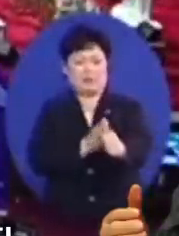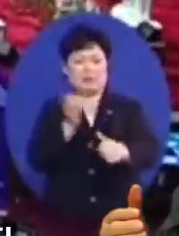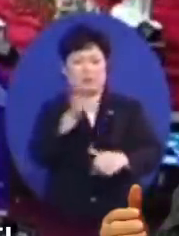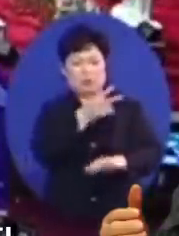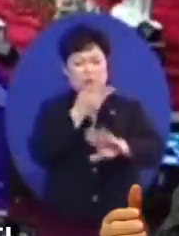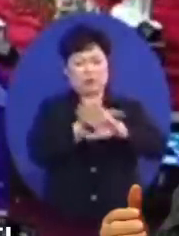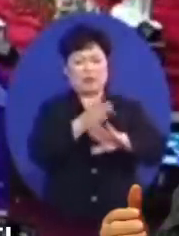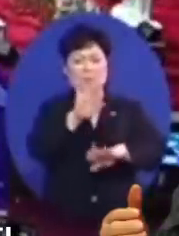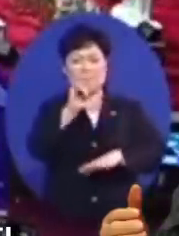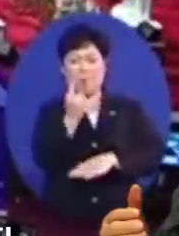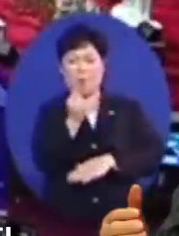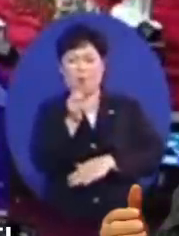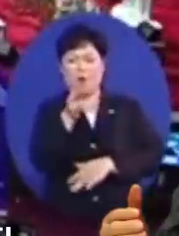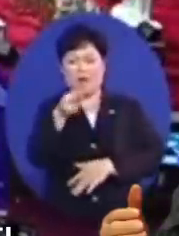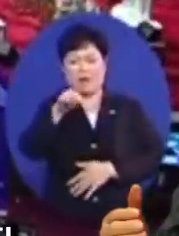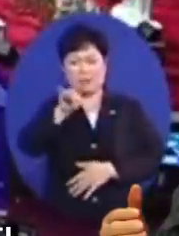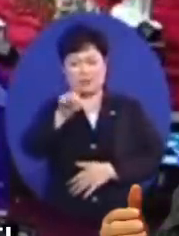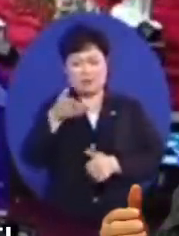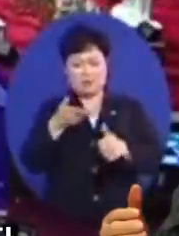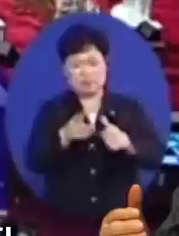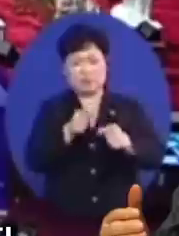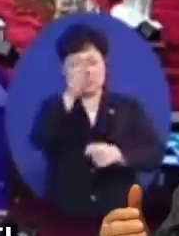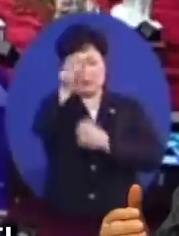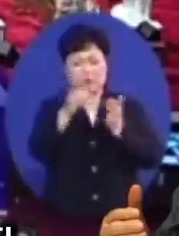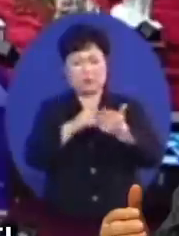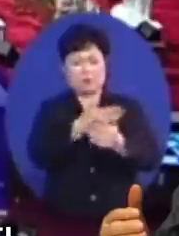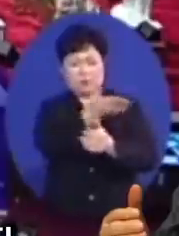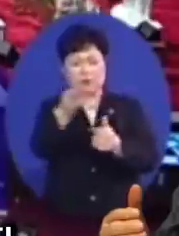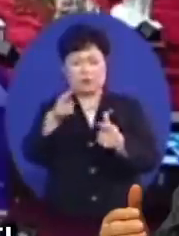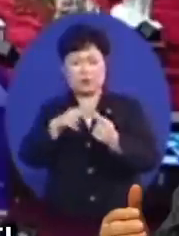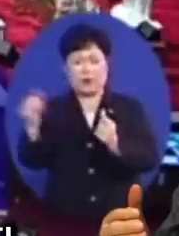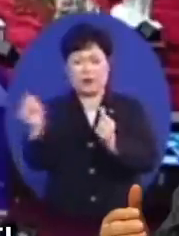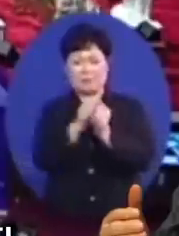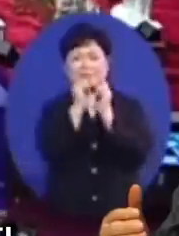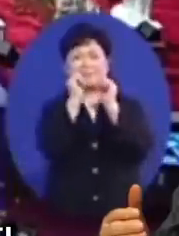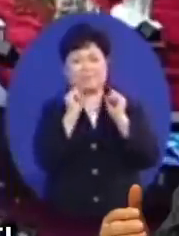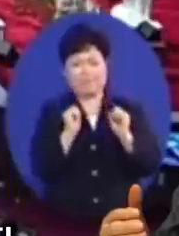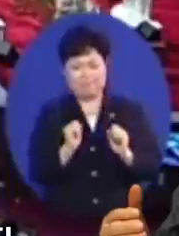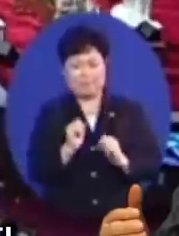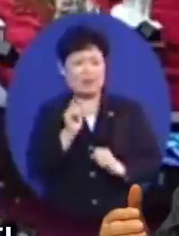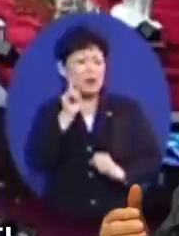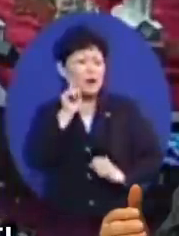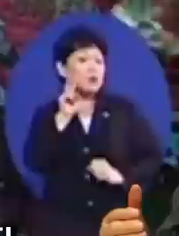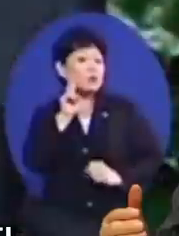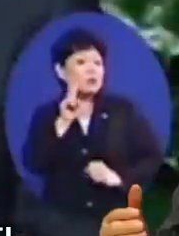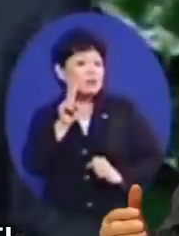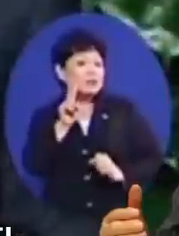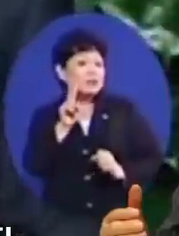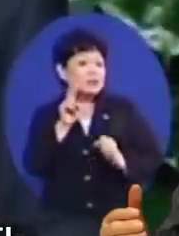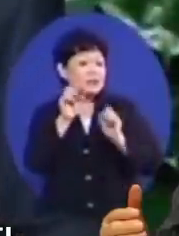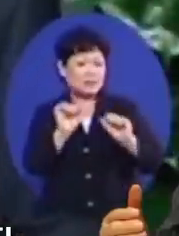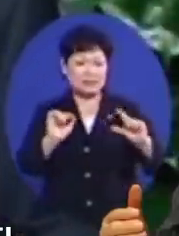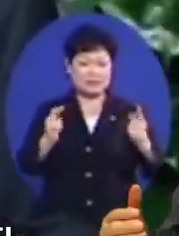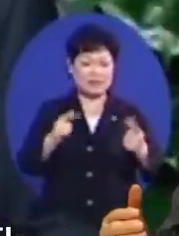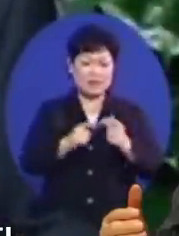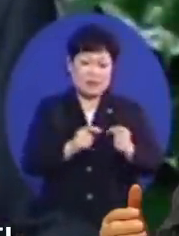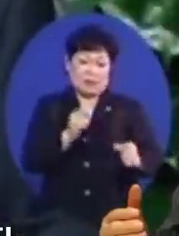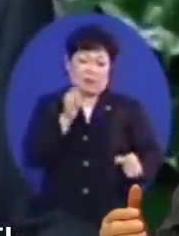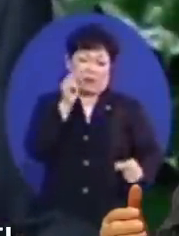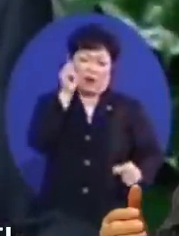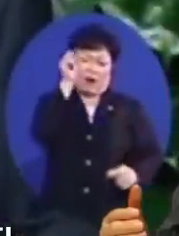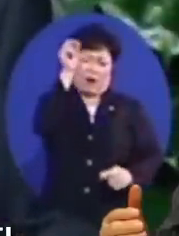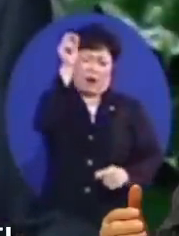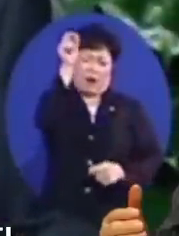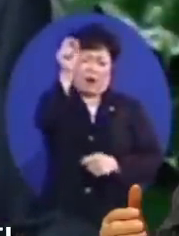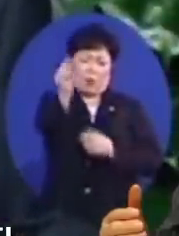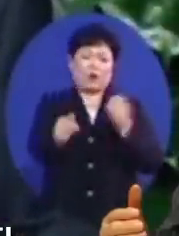다른 보혜사를 너에게 주사 영원토록 너희와 함께 있게 하시리. 하루 이틀 우리와 같이 있는 것이 아닙니다. 영원토록 우리와